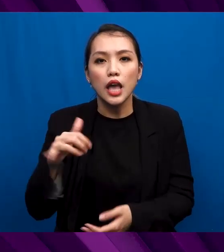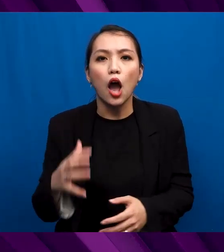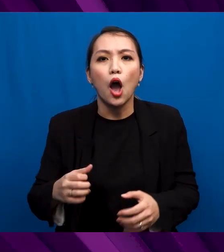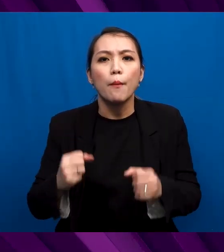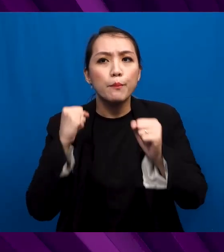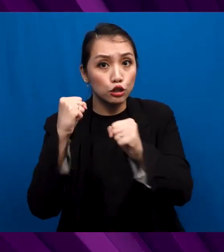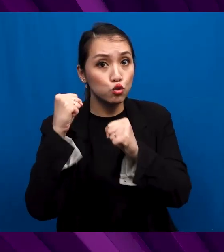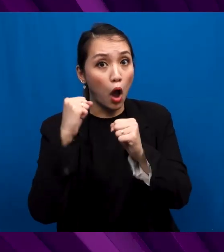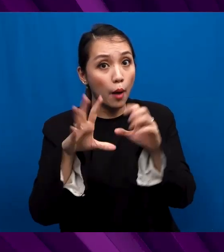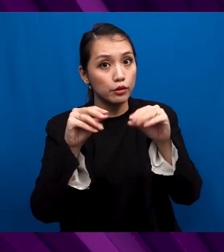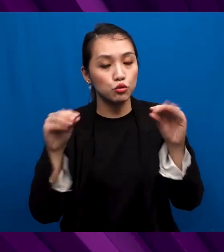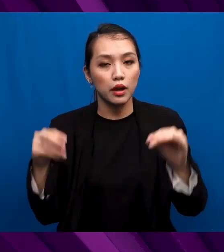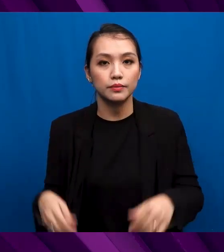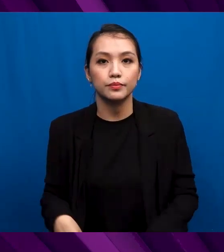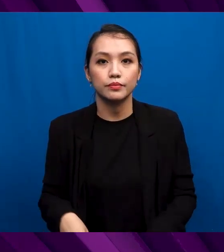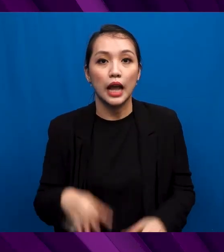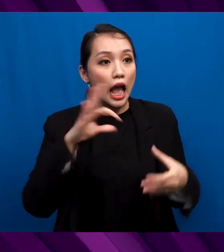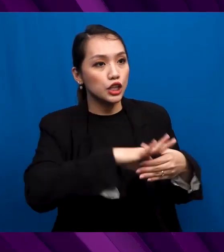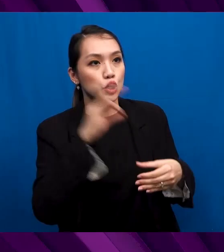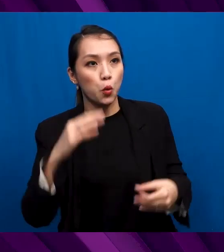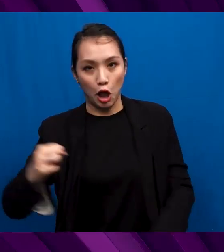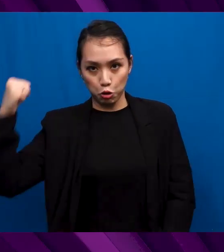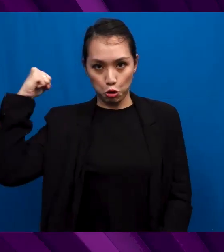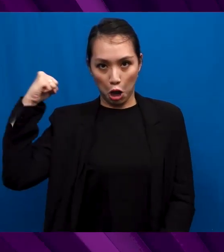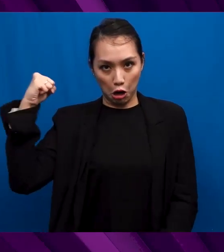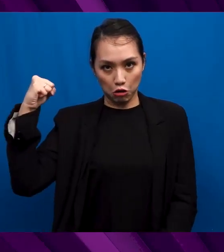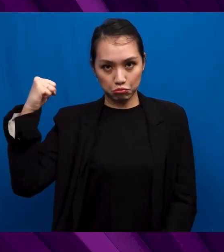yang punya jiwa tentara. Mereka tidak gampang menyerah.